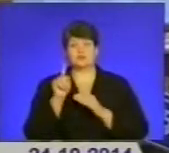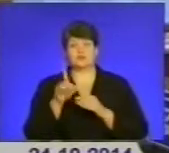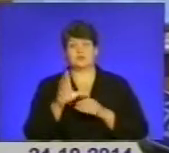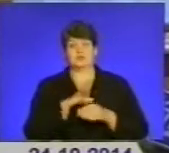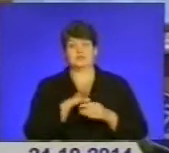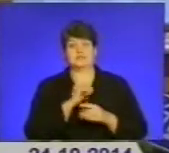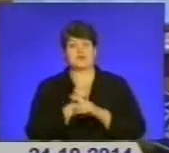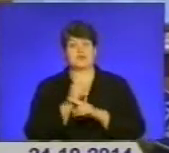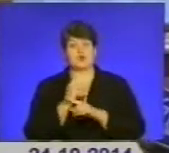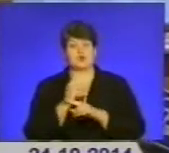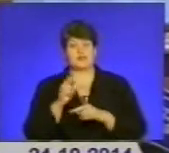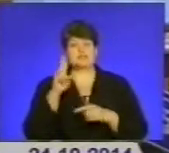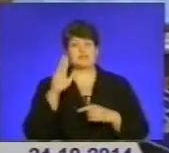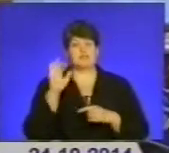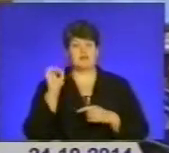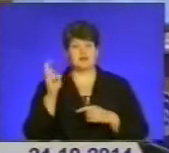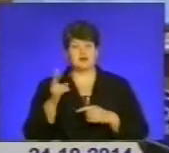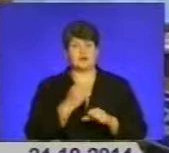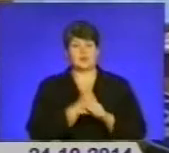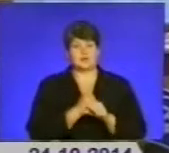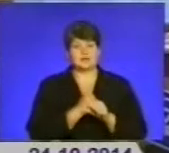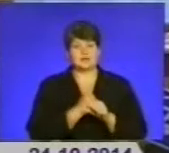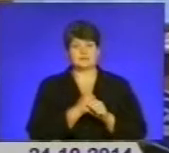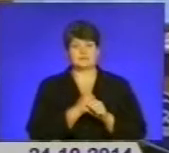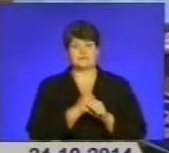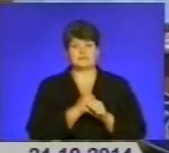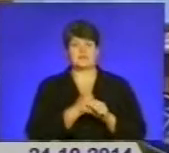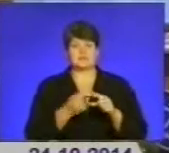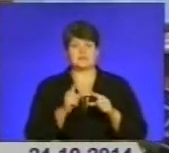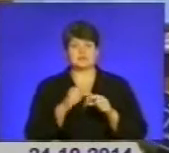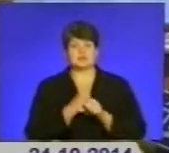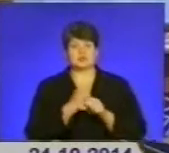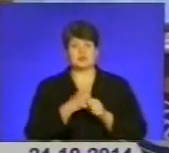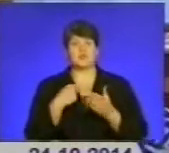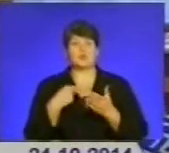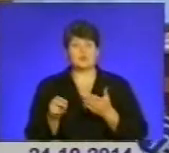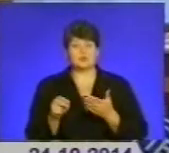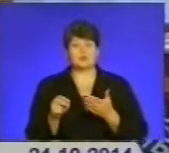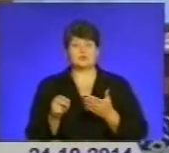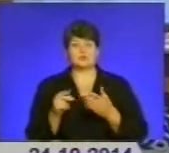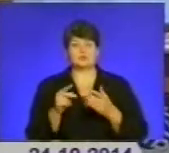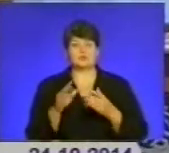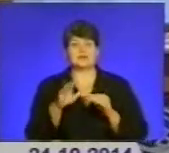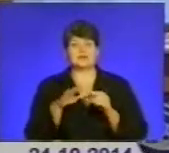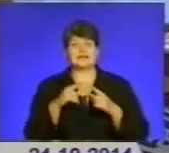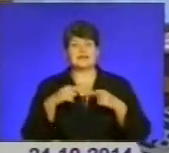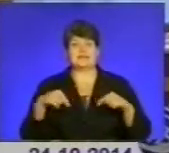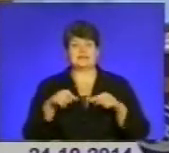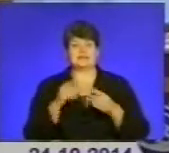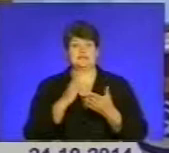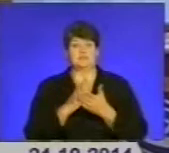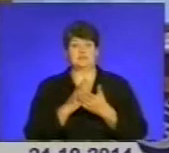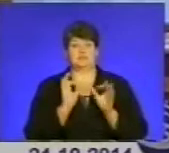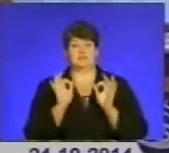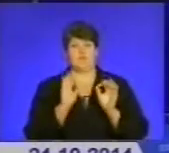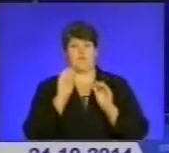заборона ЦВК це робити, але ми все-таки, мабуть, це зробимо, купимо, тому що ну, дільниці мають бути нормально